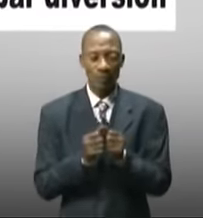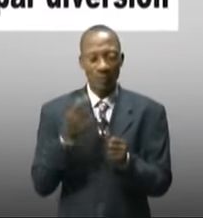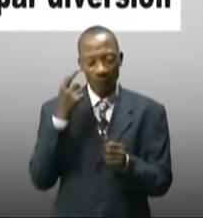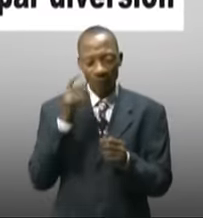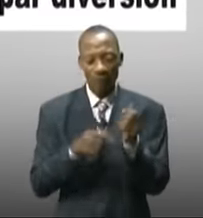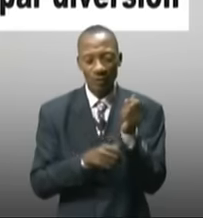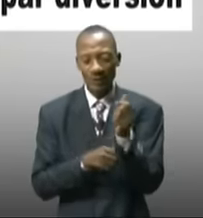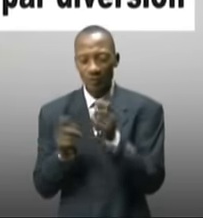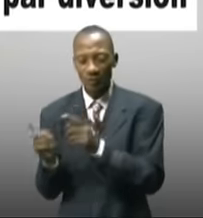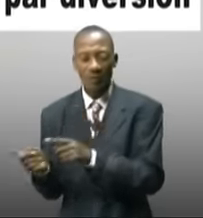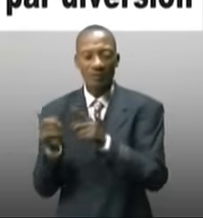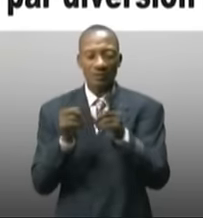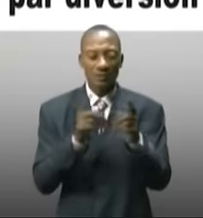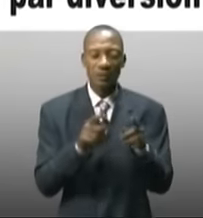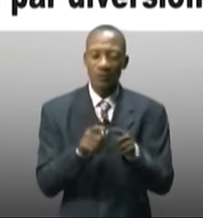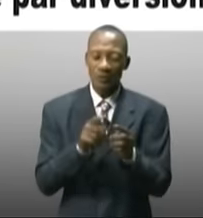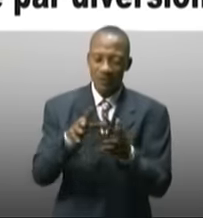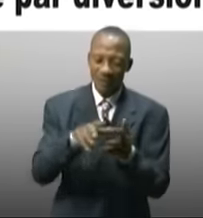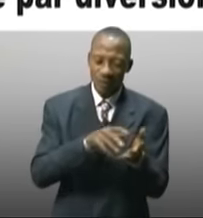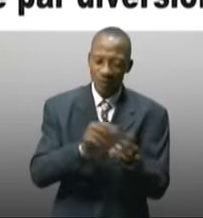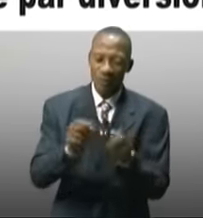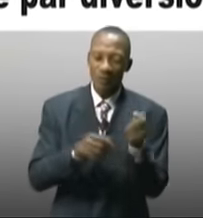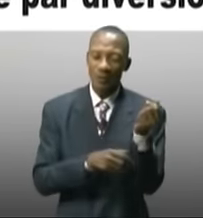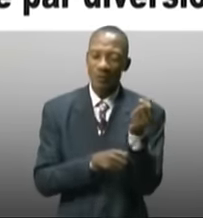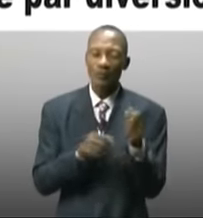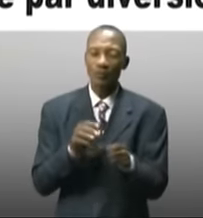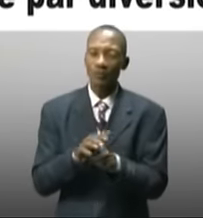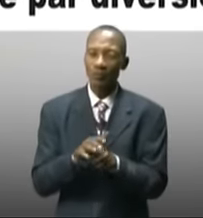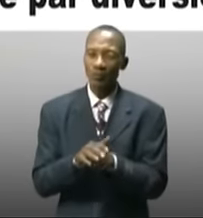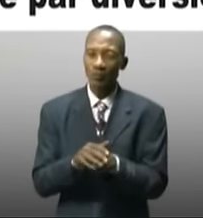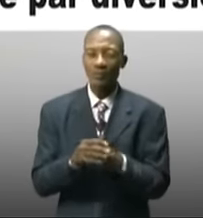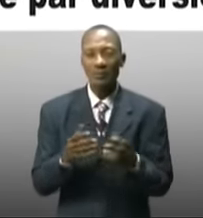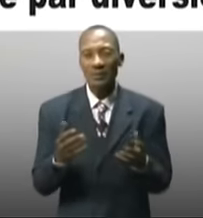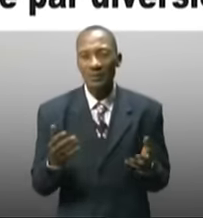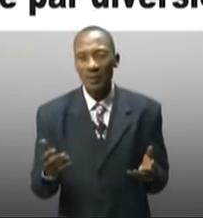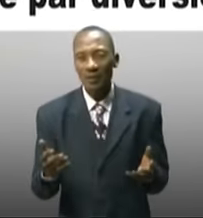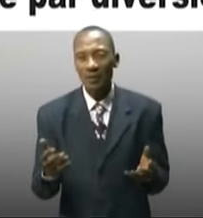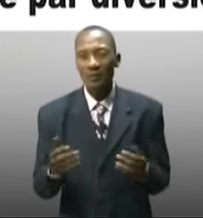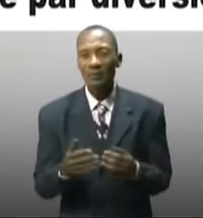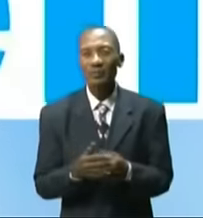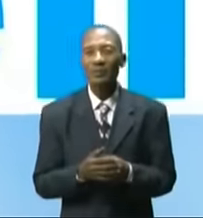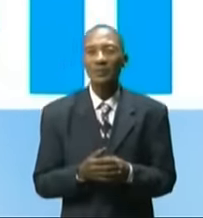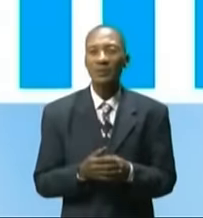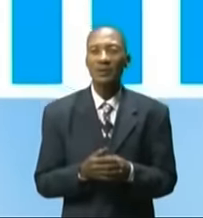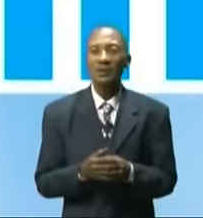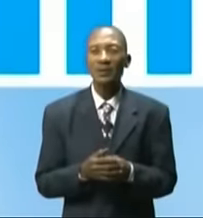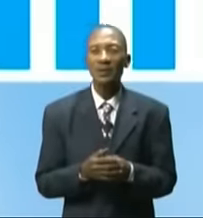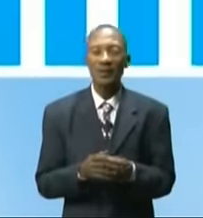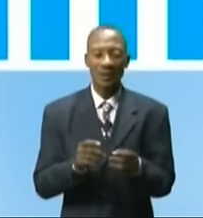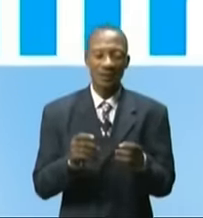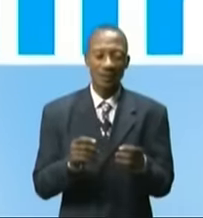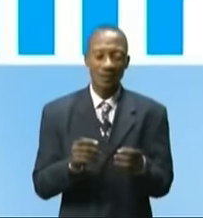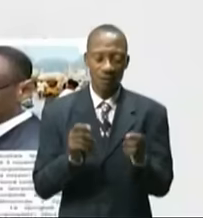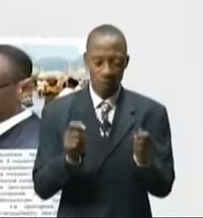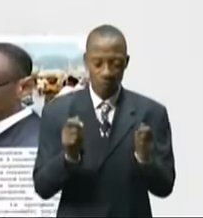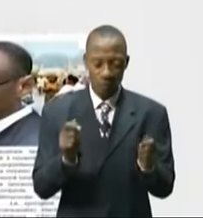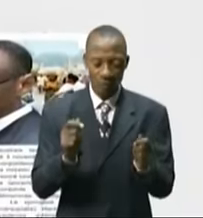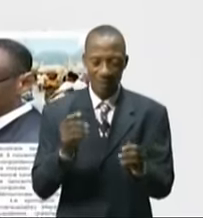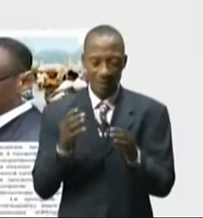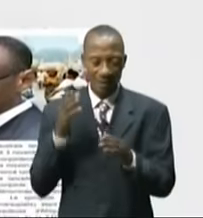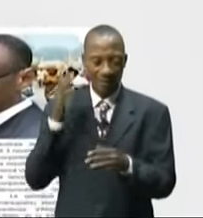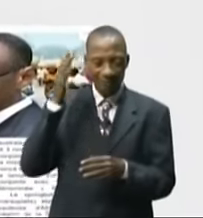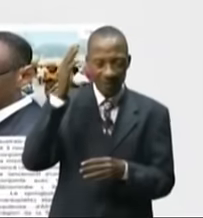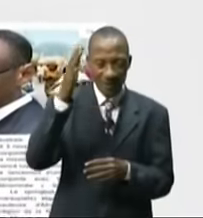des Congolais, Kagame saisit le Conseil de sécurité par diversion, rapporte l'Avenir. En date